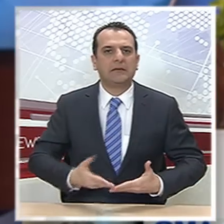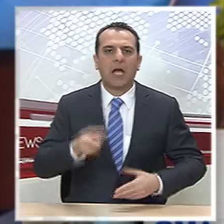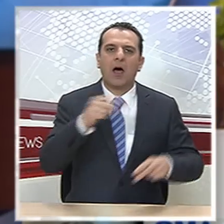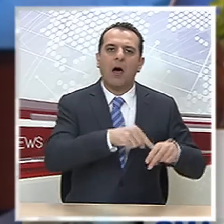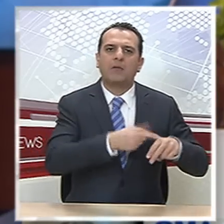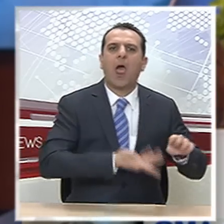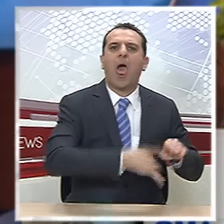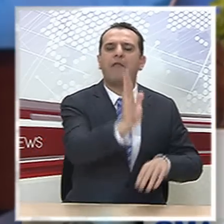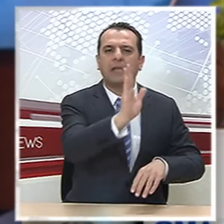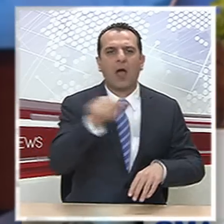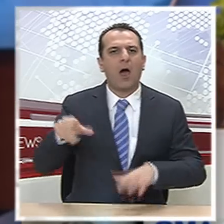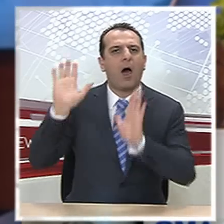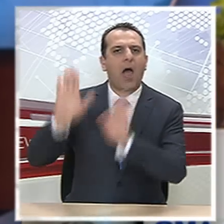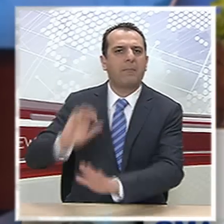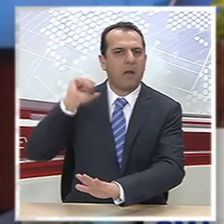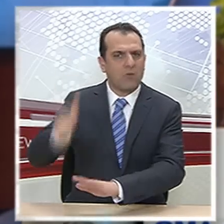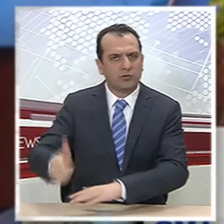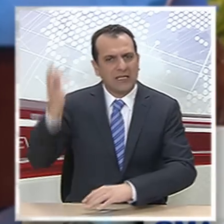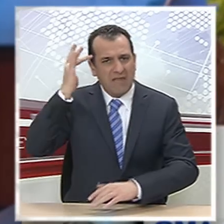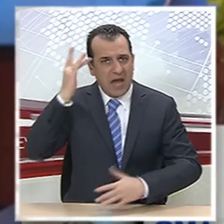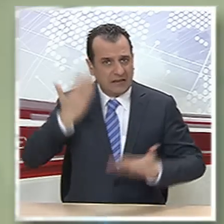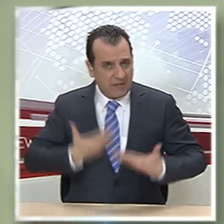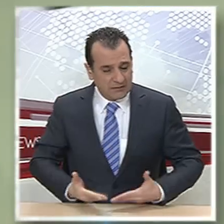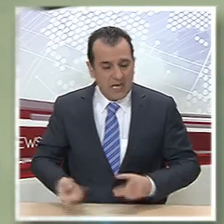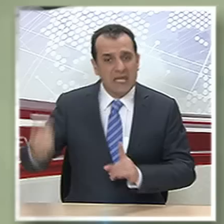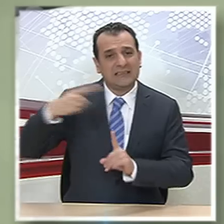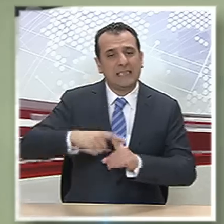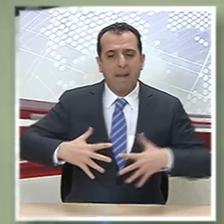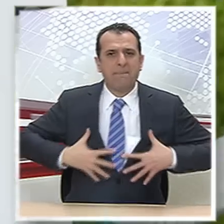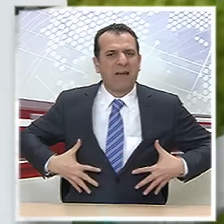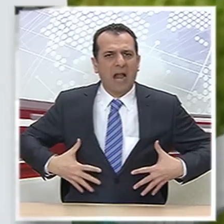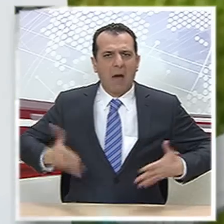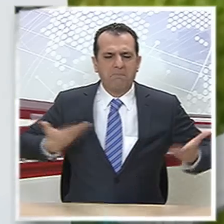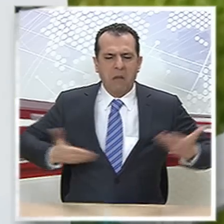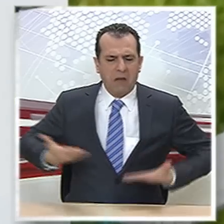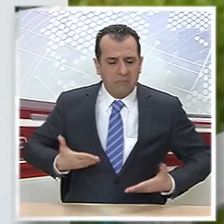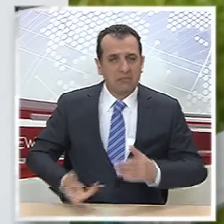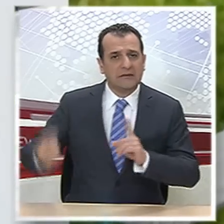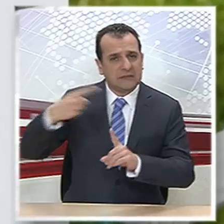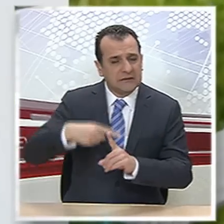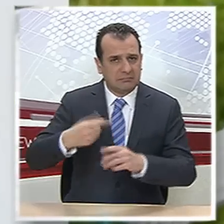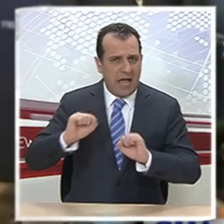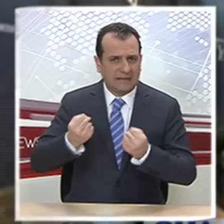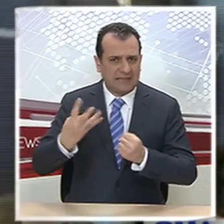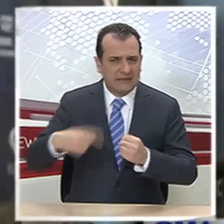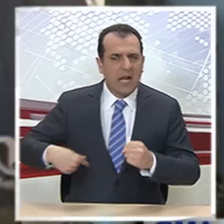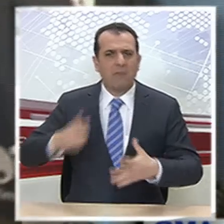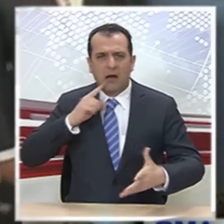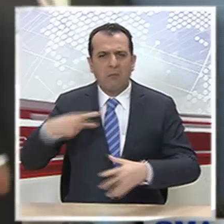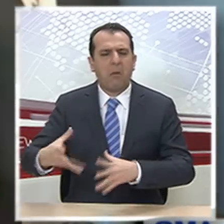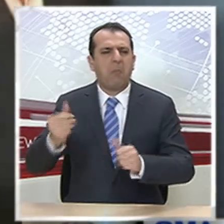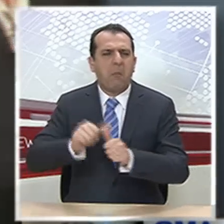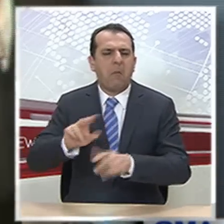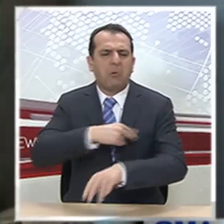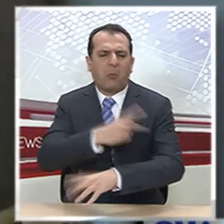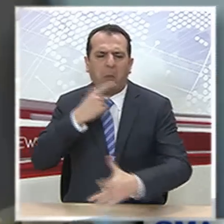άνδρας υπέφερε από τραυματισμό στο κεφάλι, ενώ ισχυρίζεται επίσης ότι ο τραυματισμός του από την ηθοποιό του κόστησε 4 σπασμένα πλευρά. Όπως